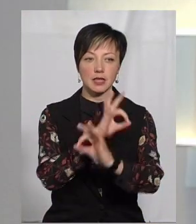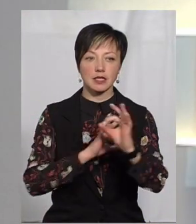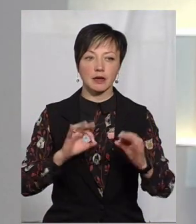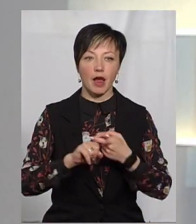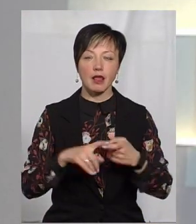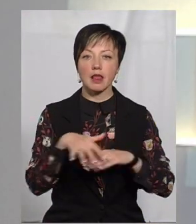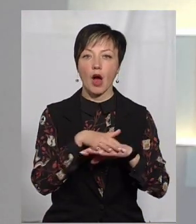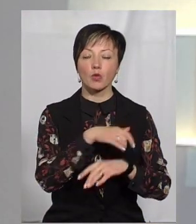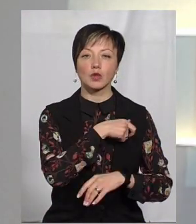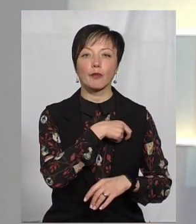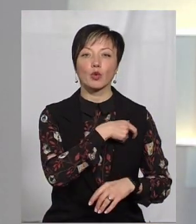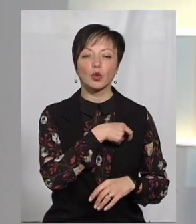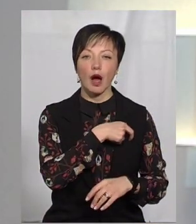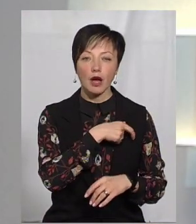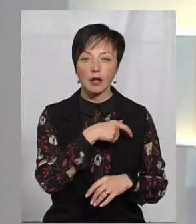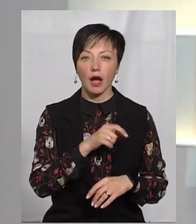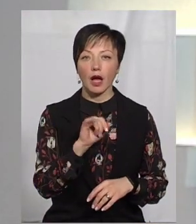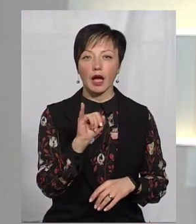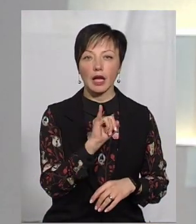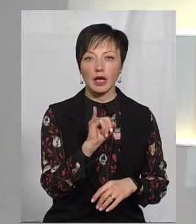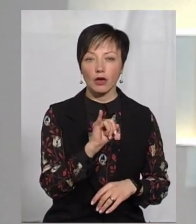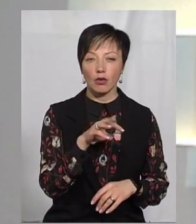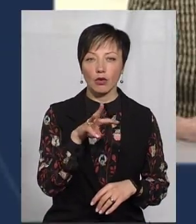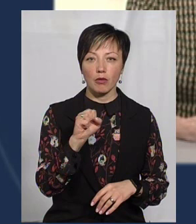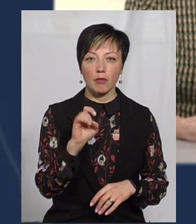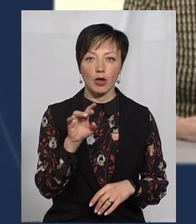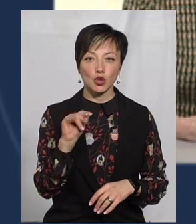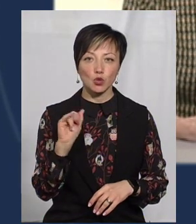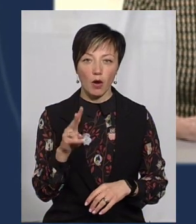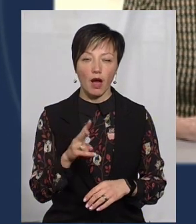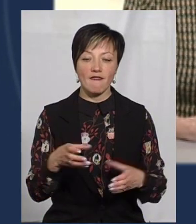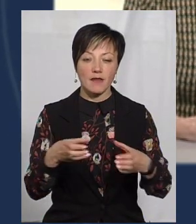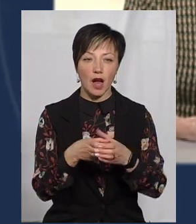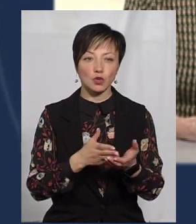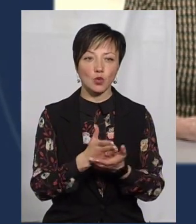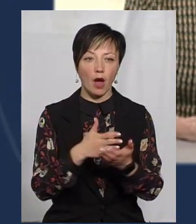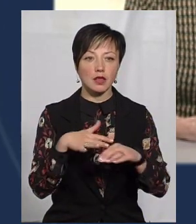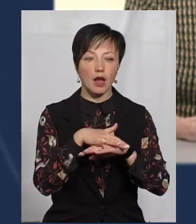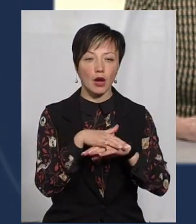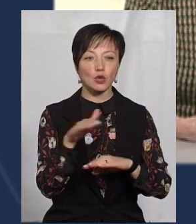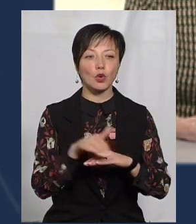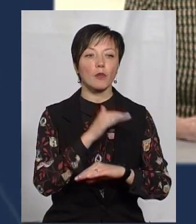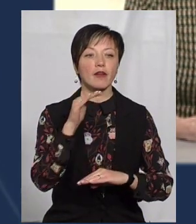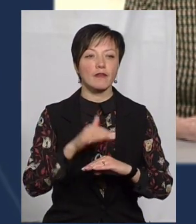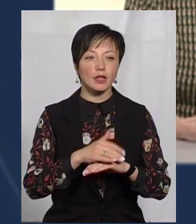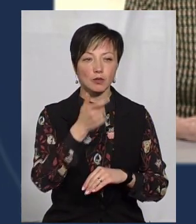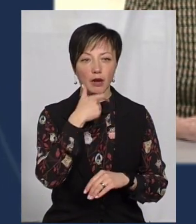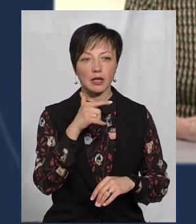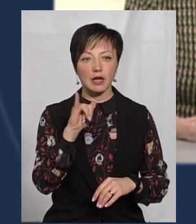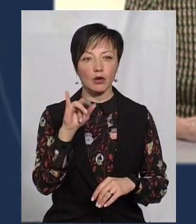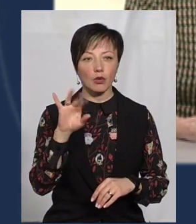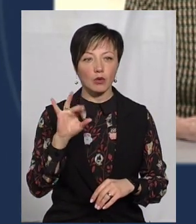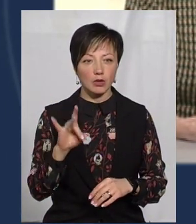народного депутата від 193-го виборчого округу, це фракція «Слуга народу», Ігор Марчук. Добрий вечір, пане